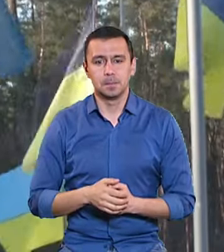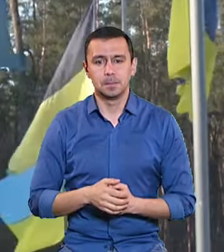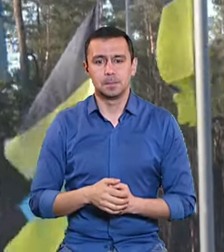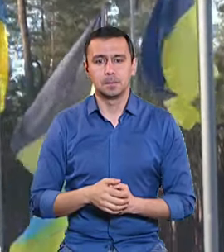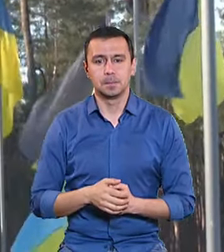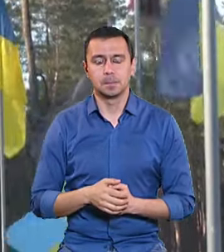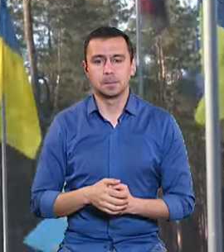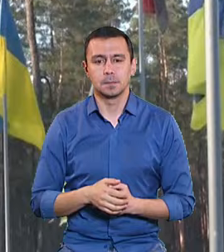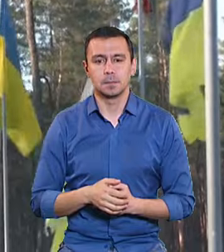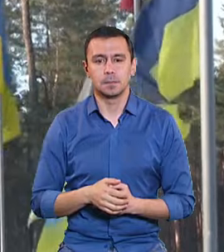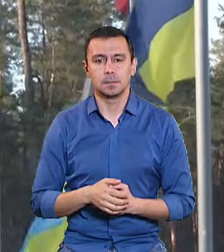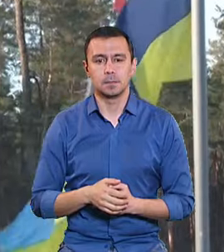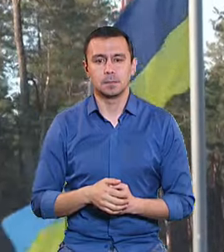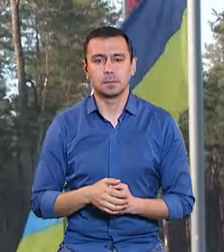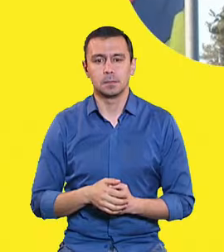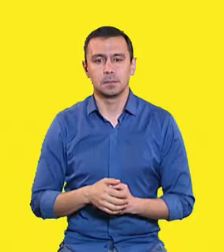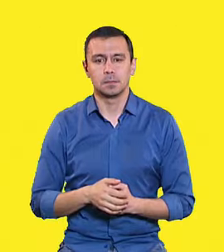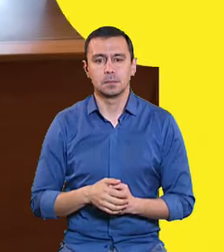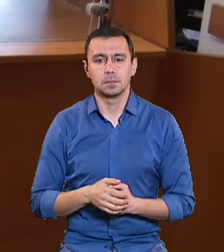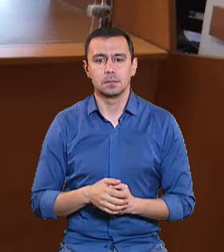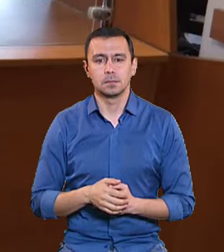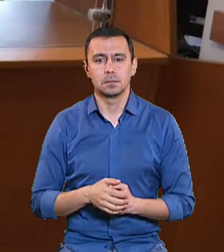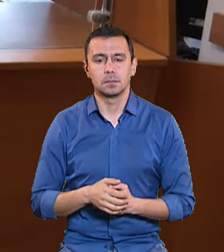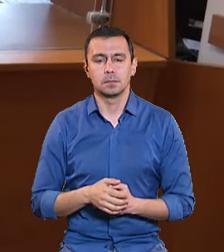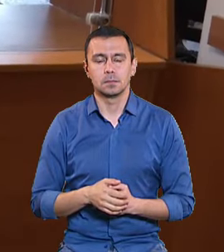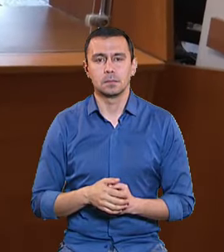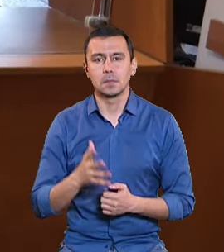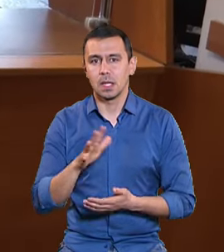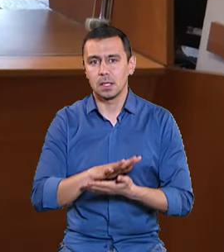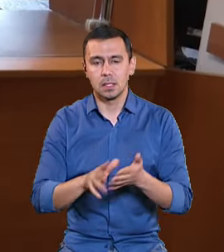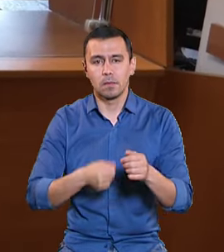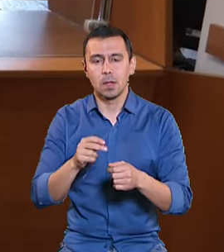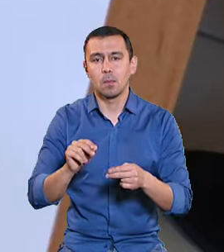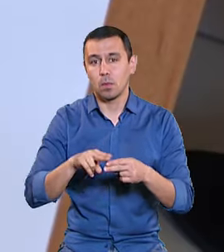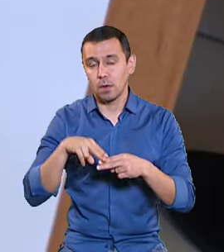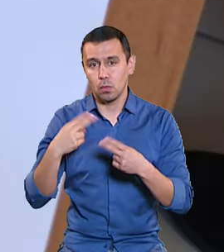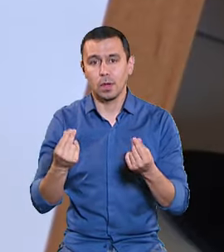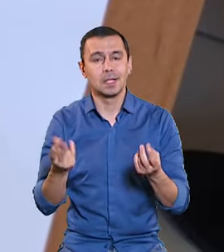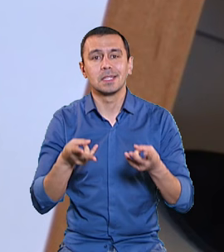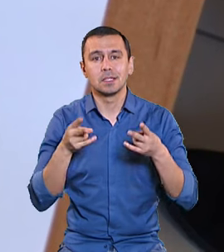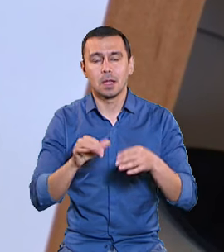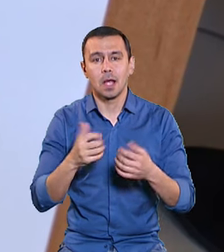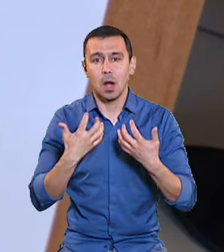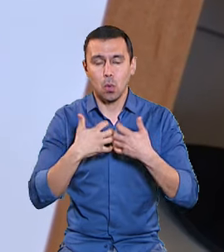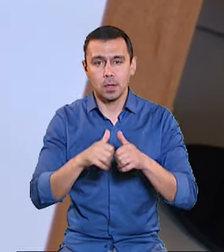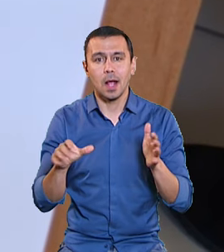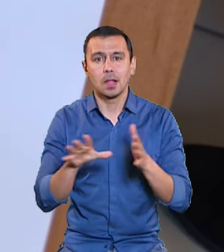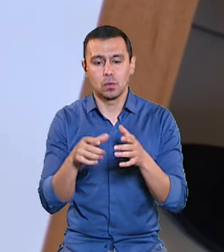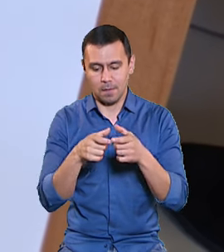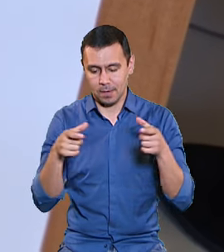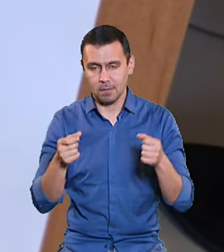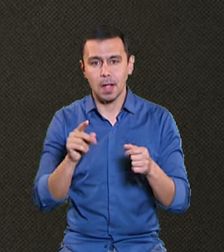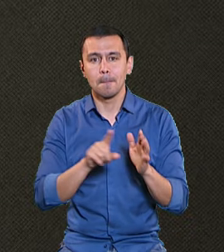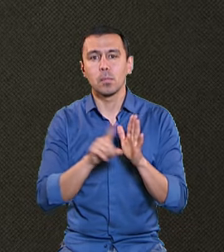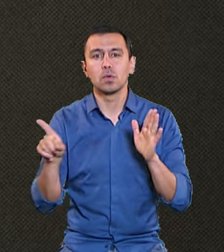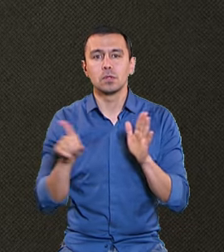Кривий, Суспільне новини, Хмельниччина. Заяви на повернення коштів, які залишились на рахунках електронних квитків для